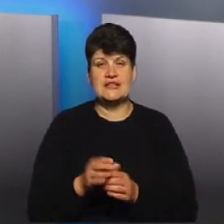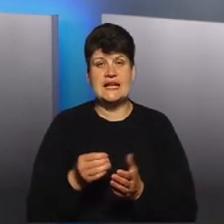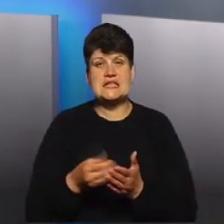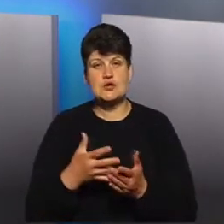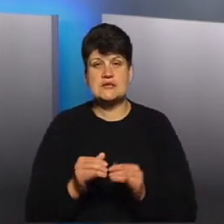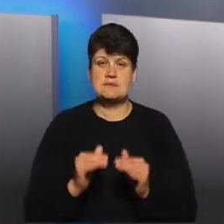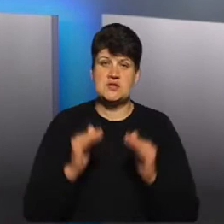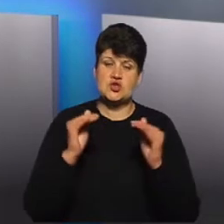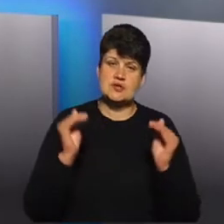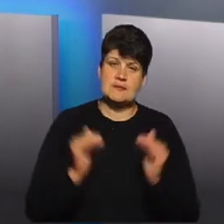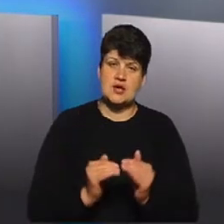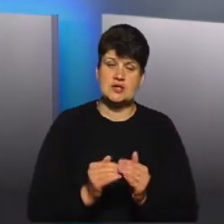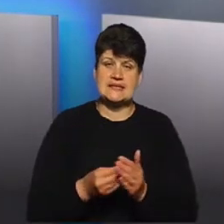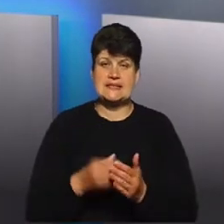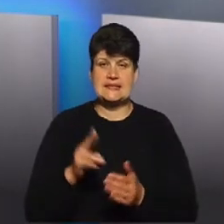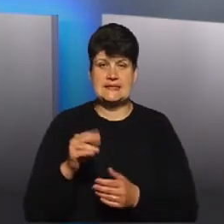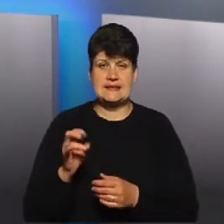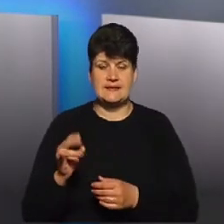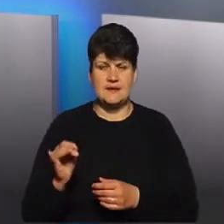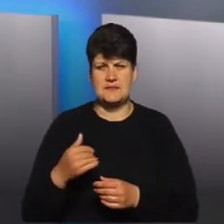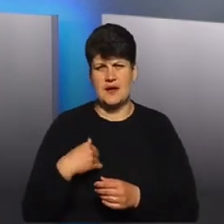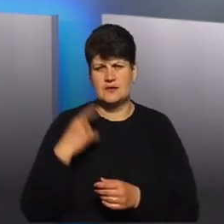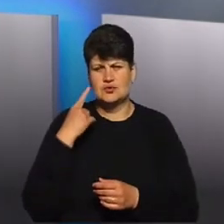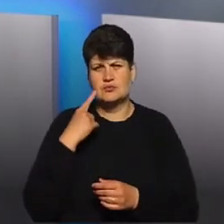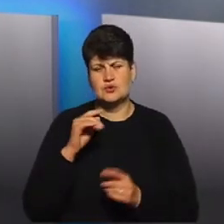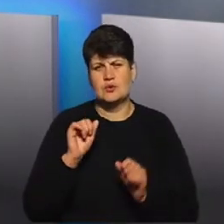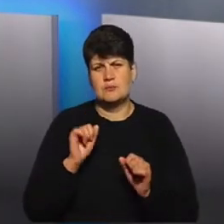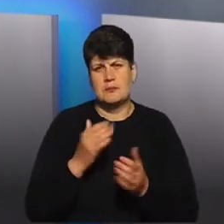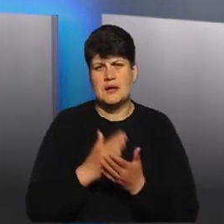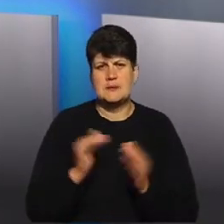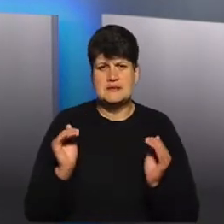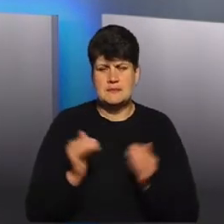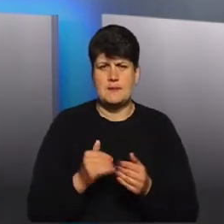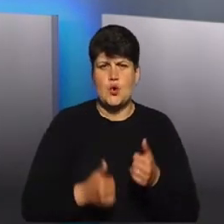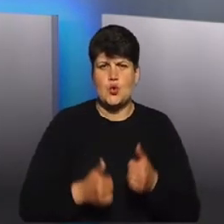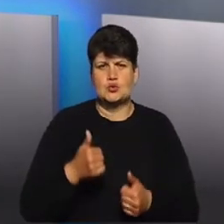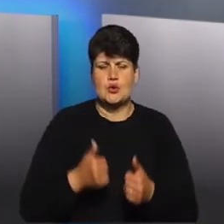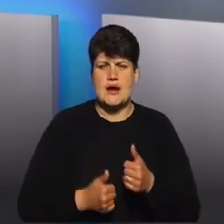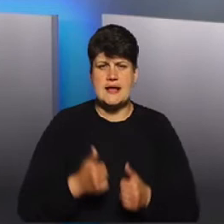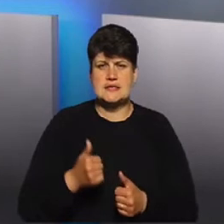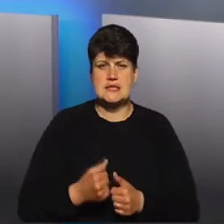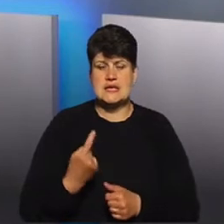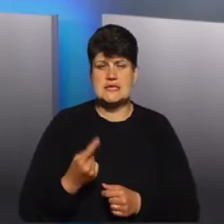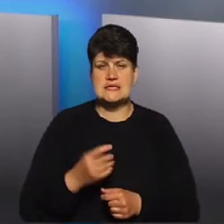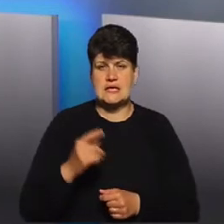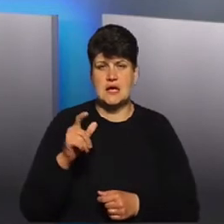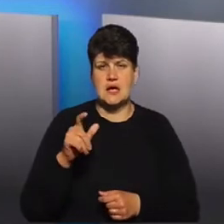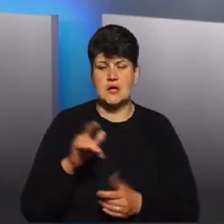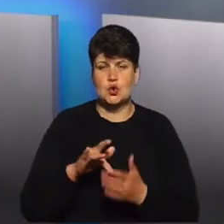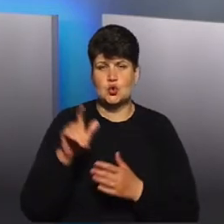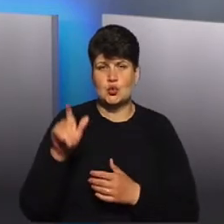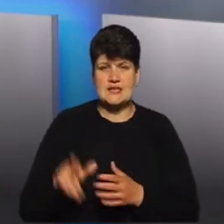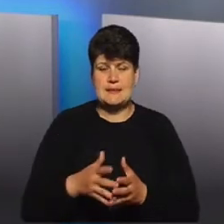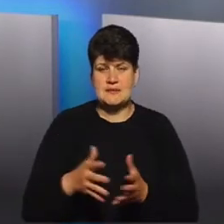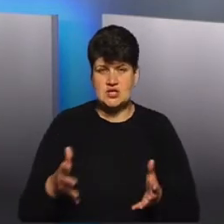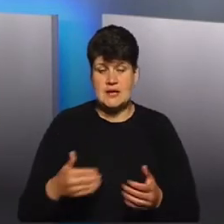Можливо, зменшилась. Мені так здається, це логічно, бо конкуренція більша за туриста. Подивіться, ми минулого